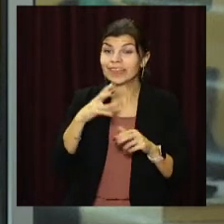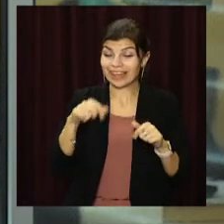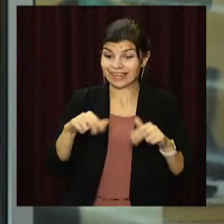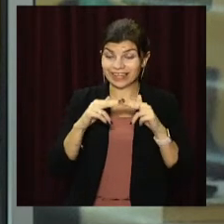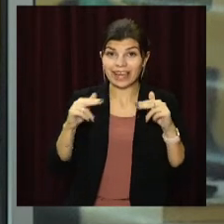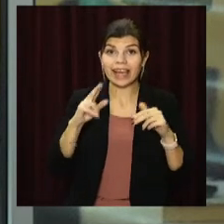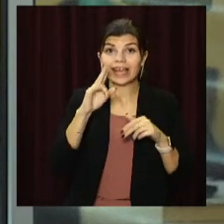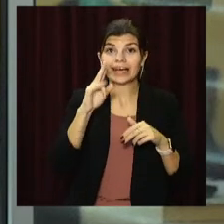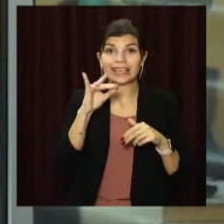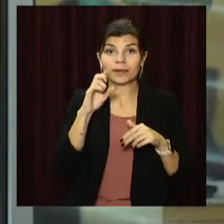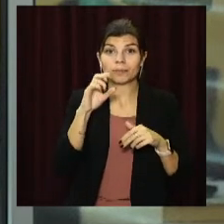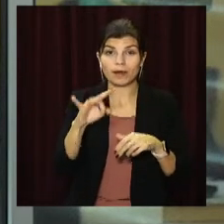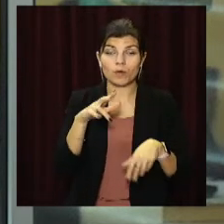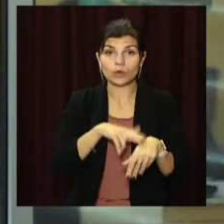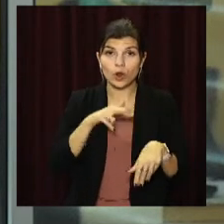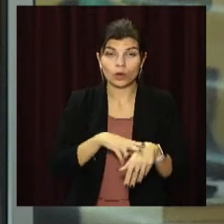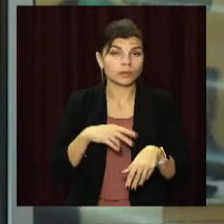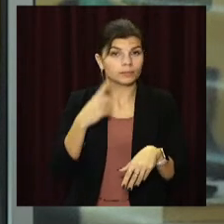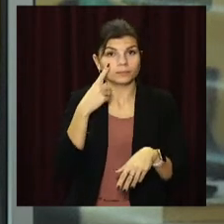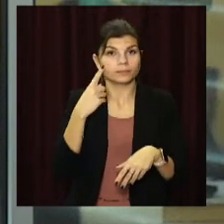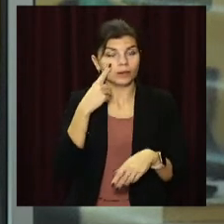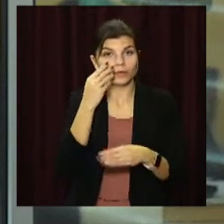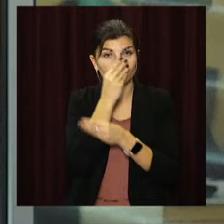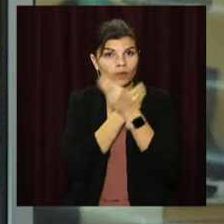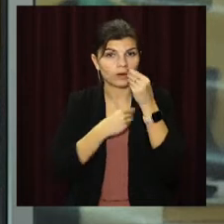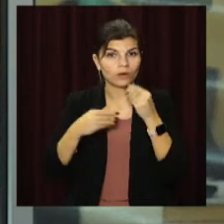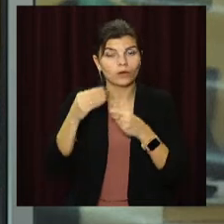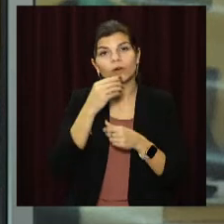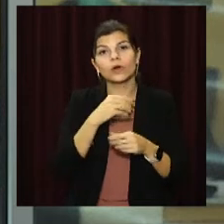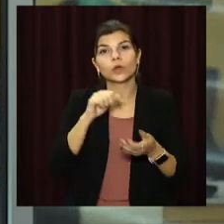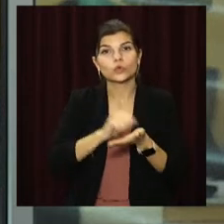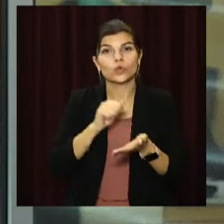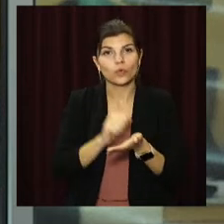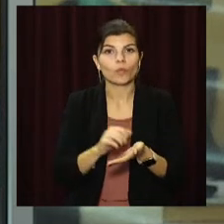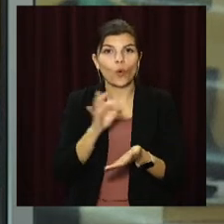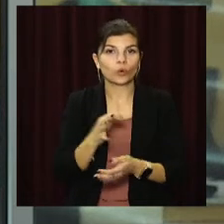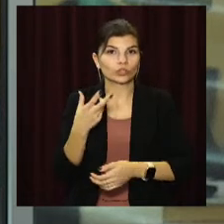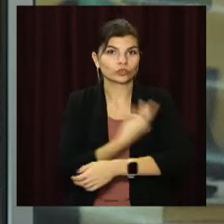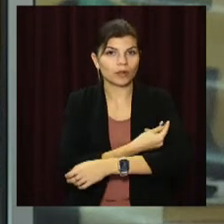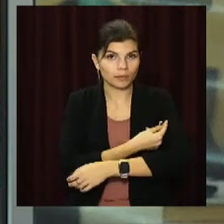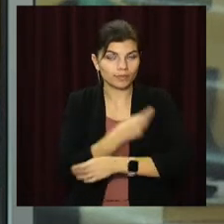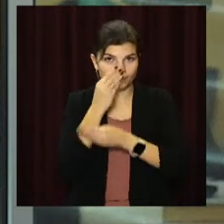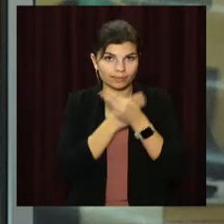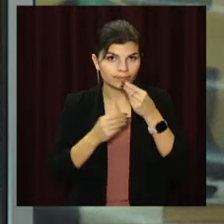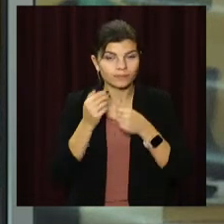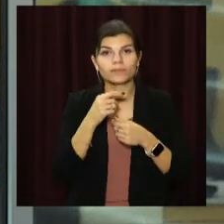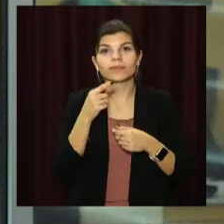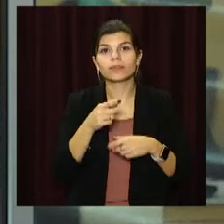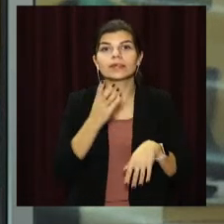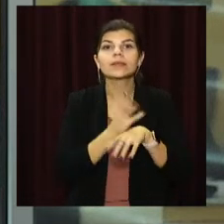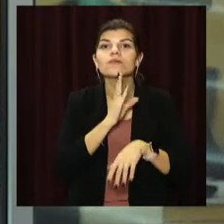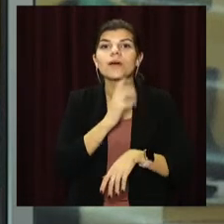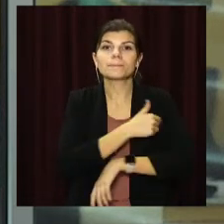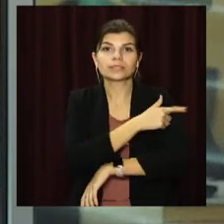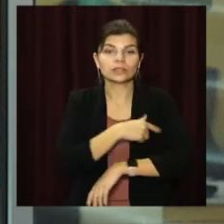Дніпропетровщині кіберполіція спільною з Мінцифрою викрили чергову схему збуту підробних документів про щеплення. У змові підозрюють медсестру